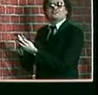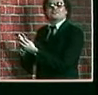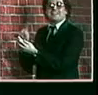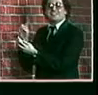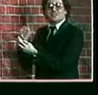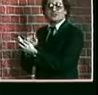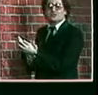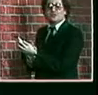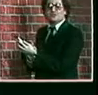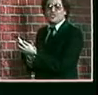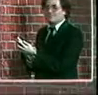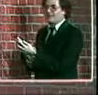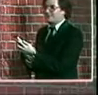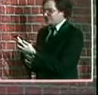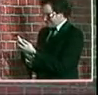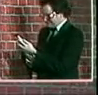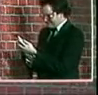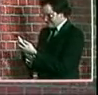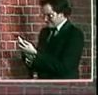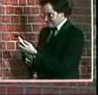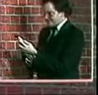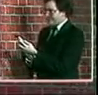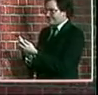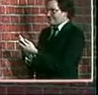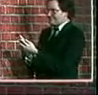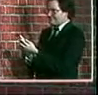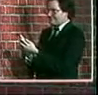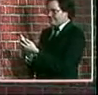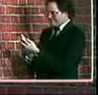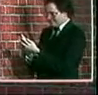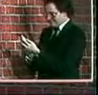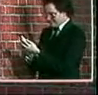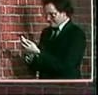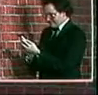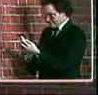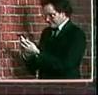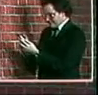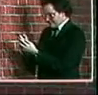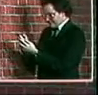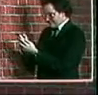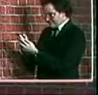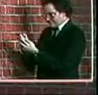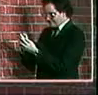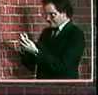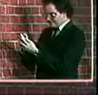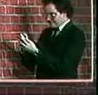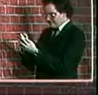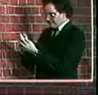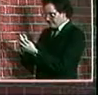Csekettesen változott táncdalokat hallunk Csehszlovákban. Pánya, pányi, vím, jak se nyerúsál, já tich ducích, jen klevi